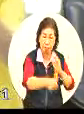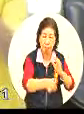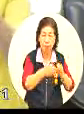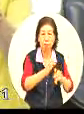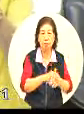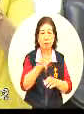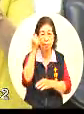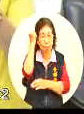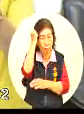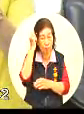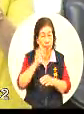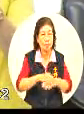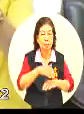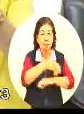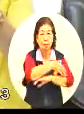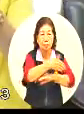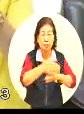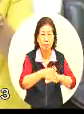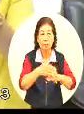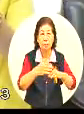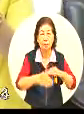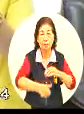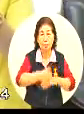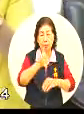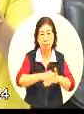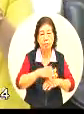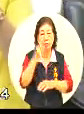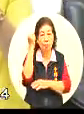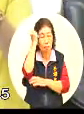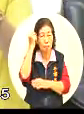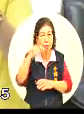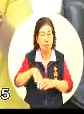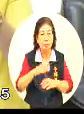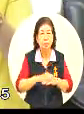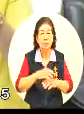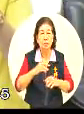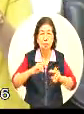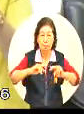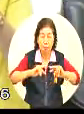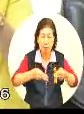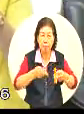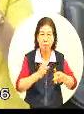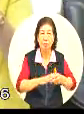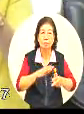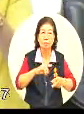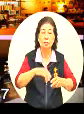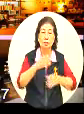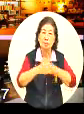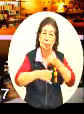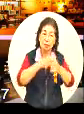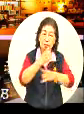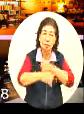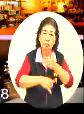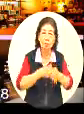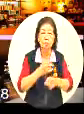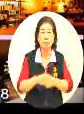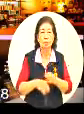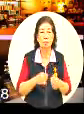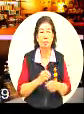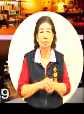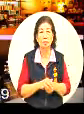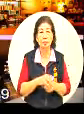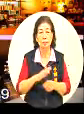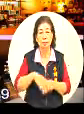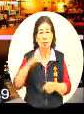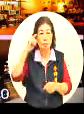的官邸活化，哦，不要成为一个文职馆，活化，闲置空间再利用再活化、哦，那创